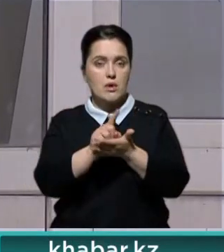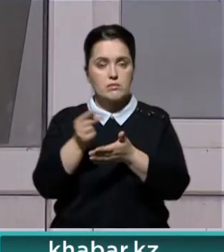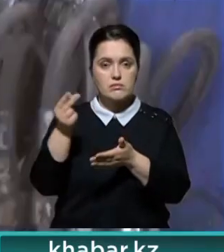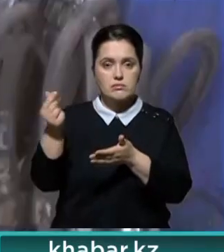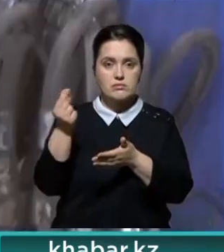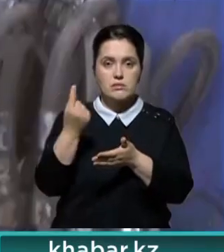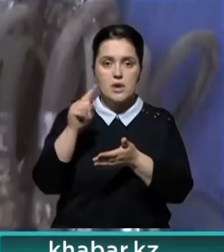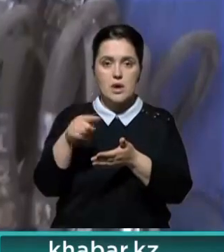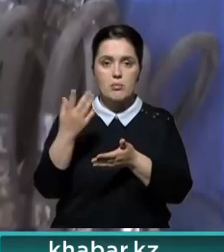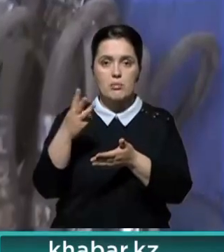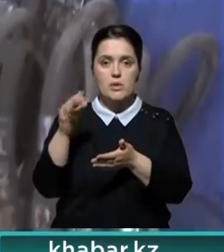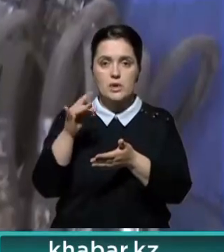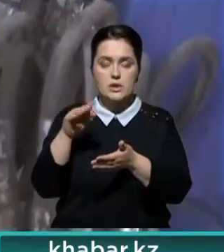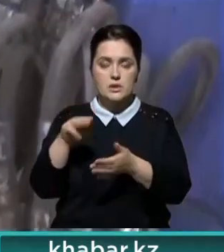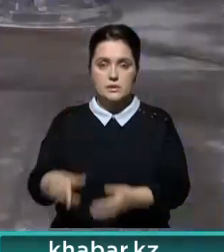миллиарда